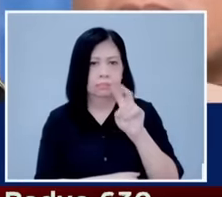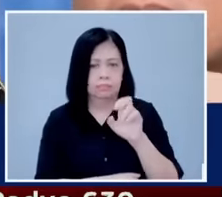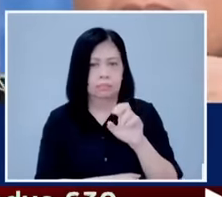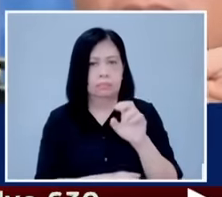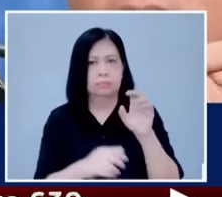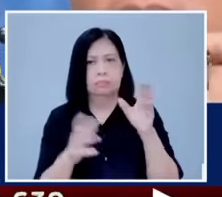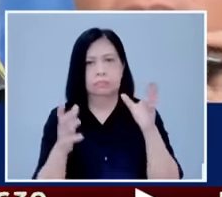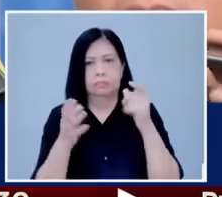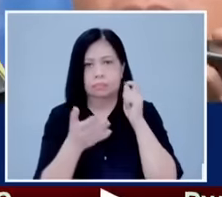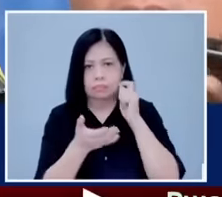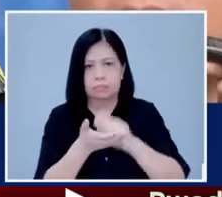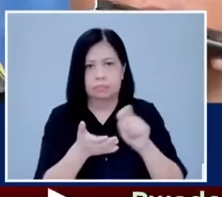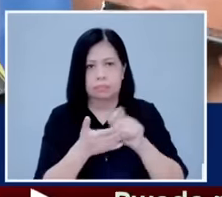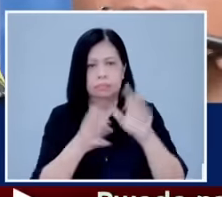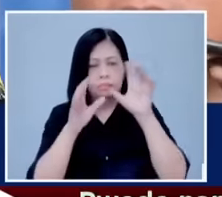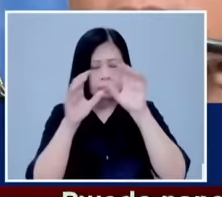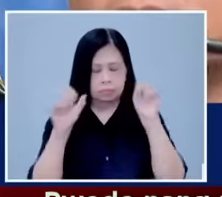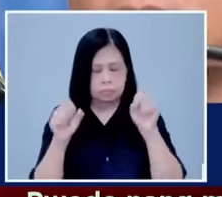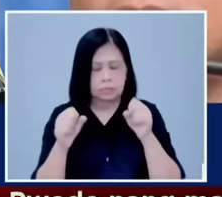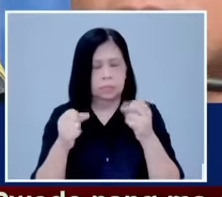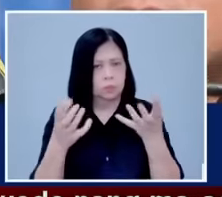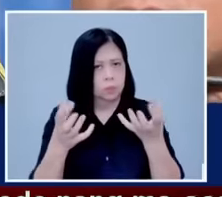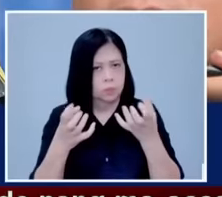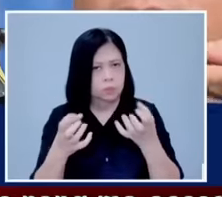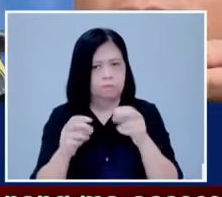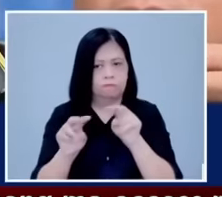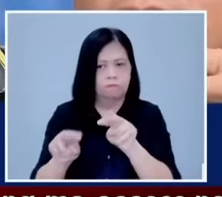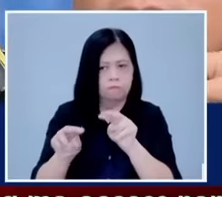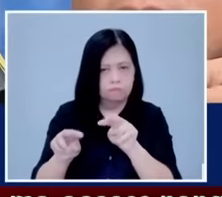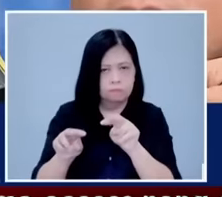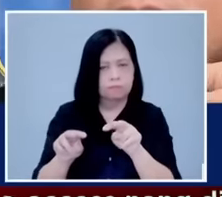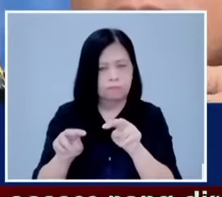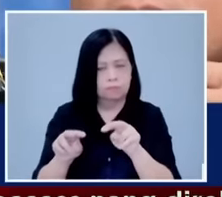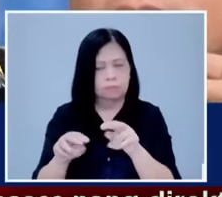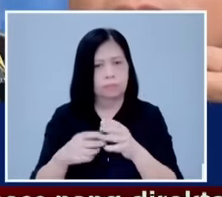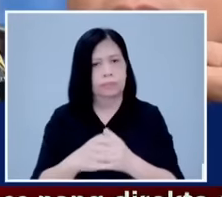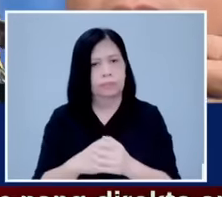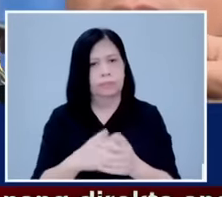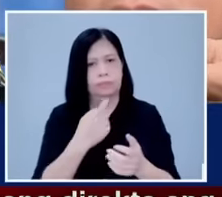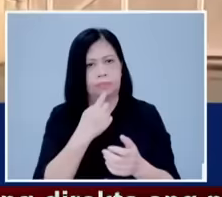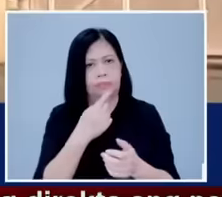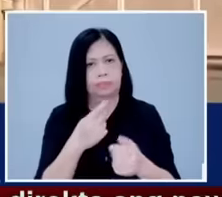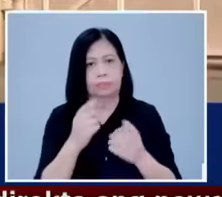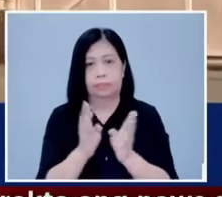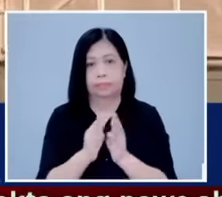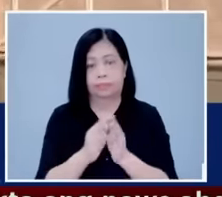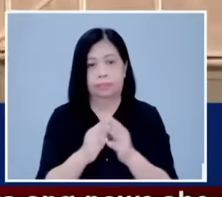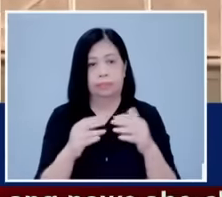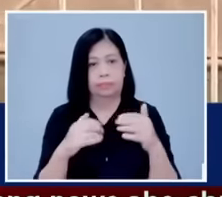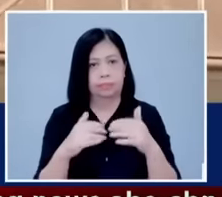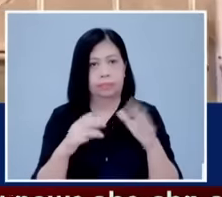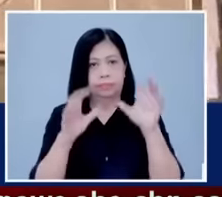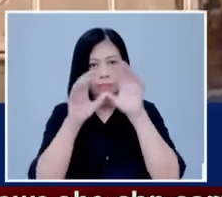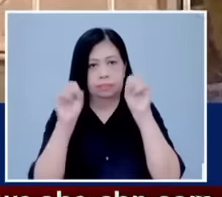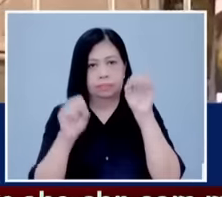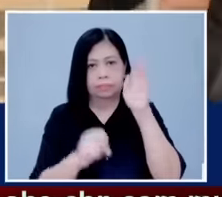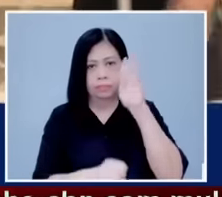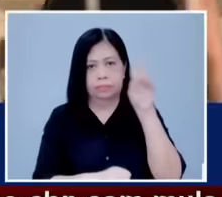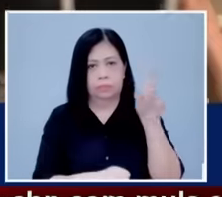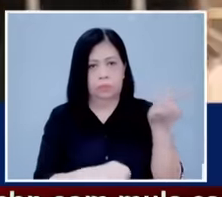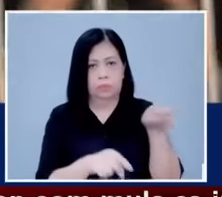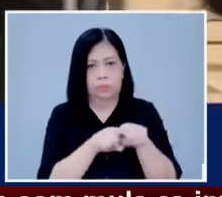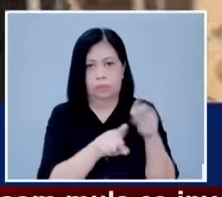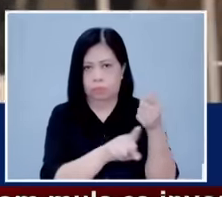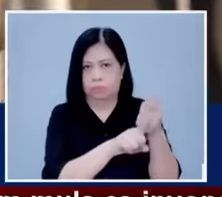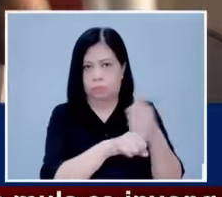President himself is really tinututukan din natin ito. At sinabi nga sa meeting na si Presidente mismo ang nagpatawag